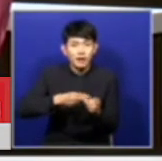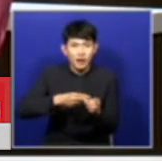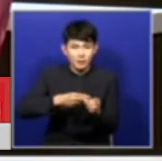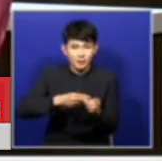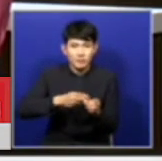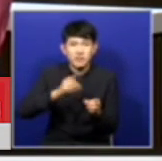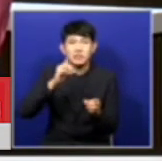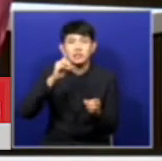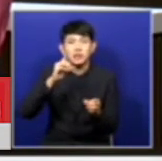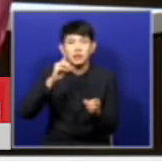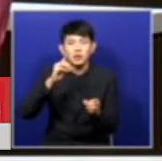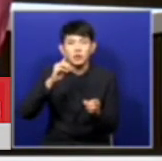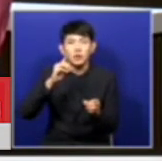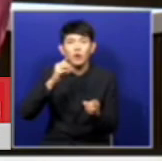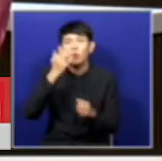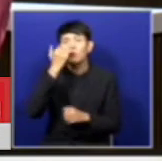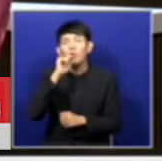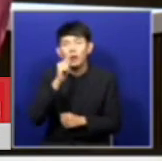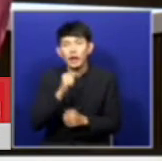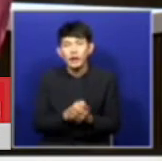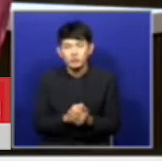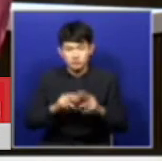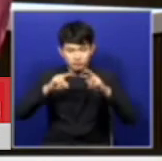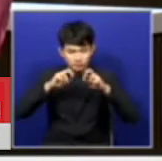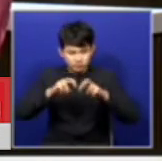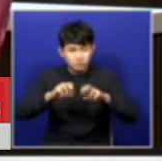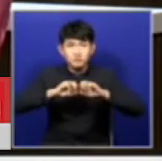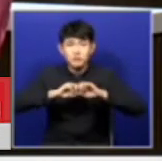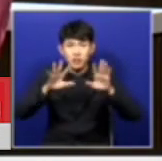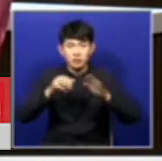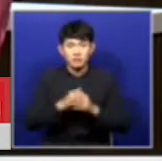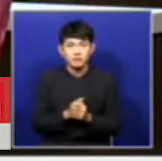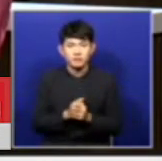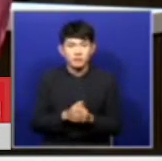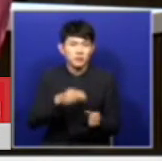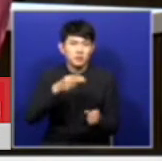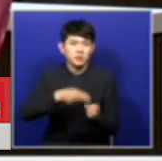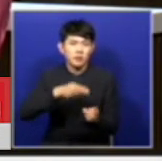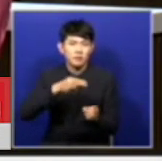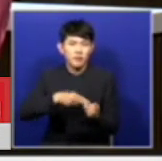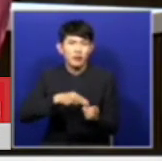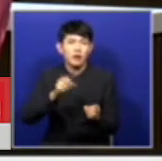ะครับถามว่าทำไมเพราะว่าการศึกษามันออกมาชัดเจนครับการใช้น้ำมันประเภทที่เป็น